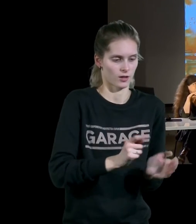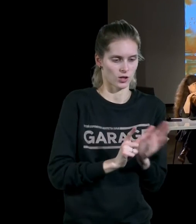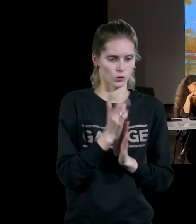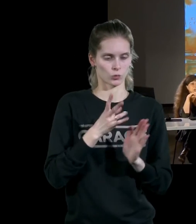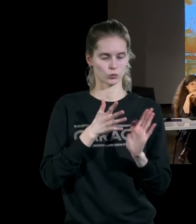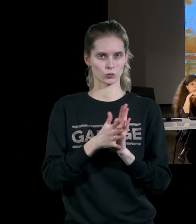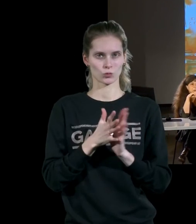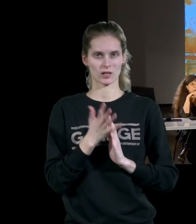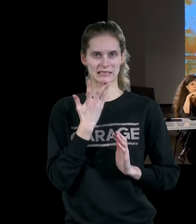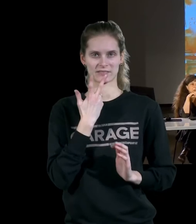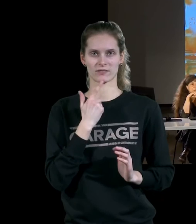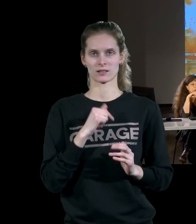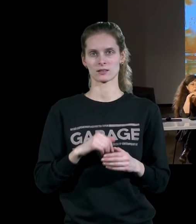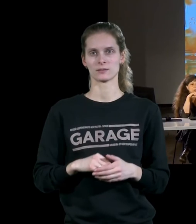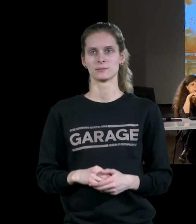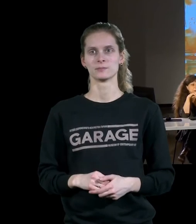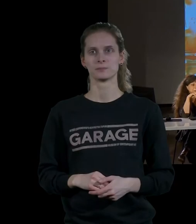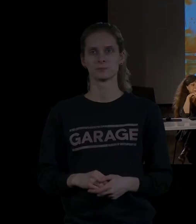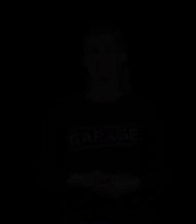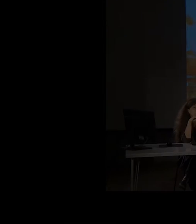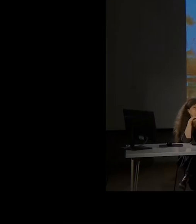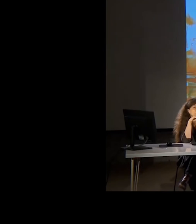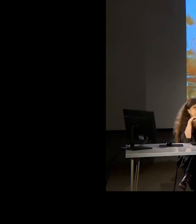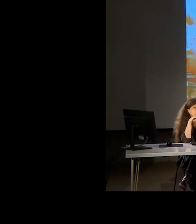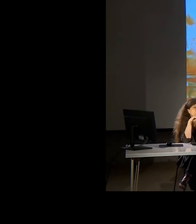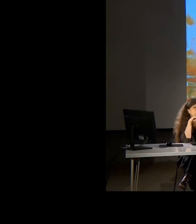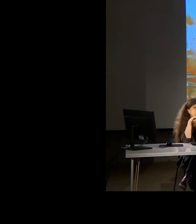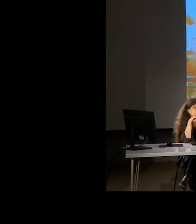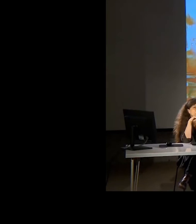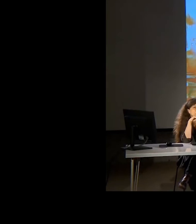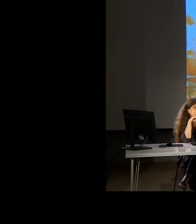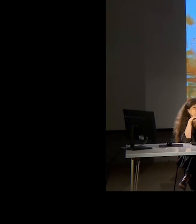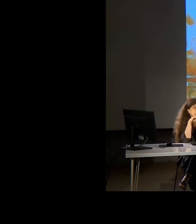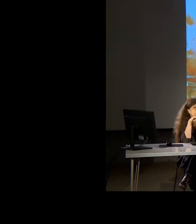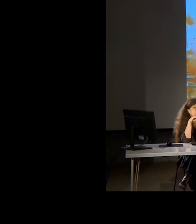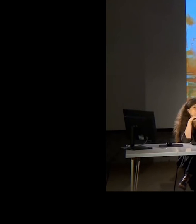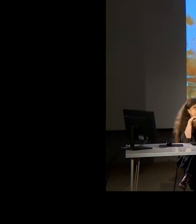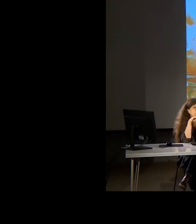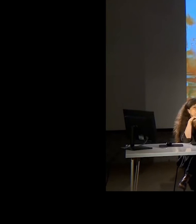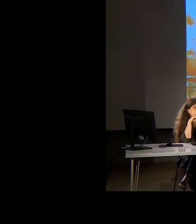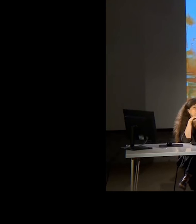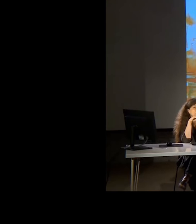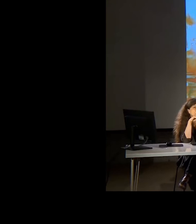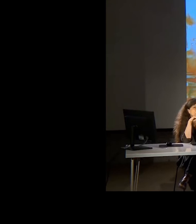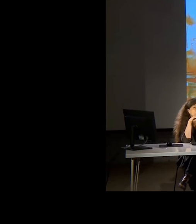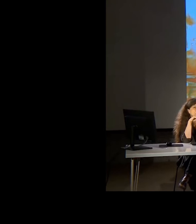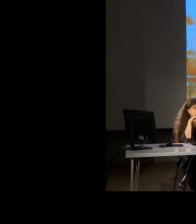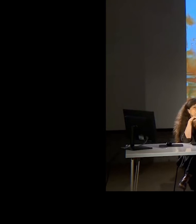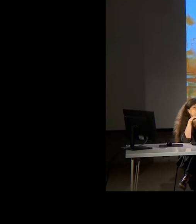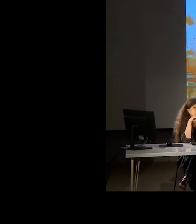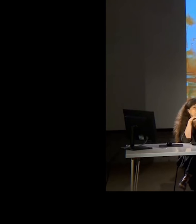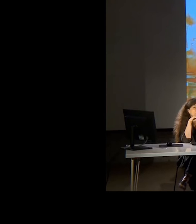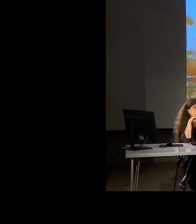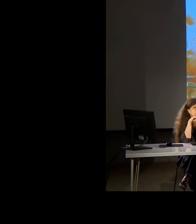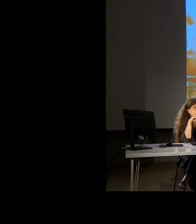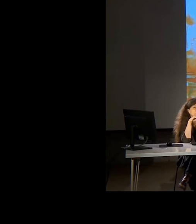Без названия. Прямоугольный холст